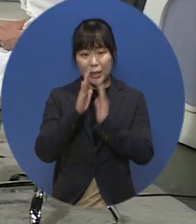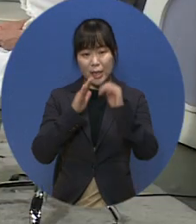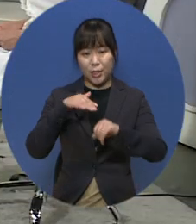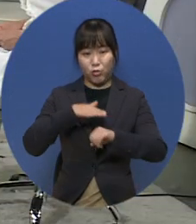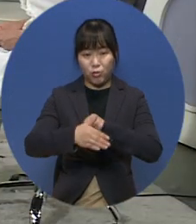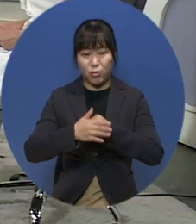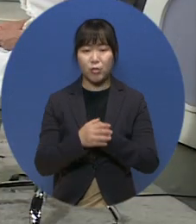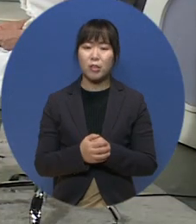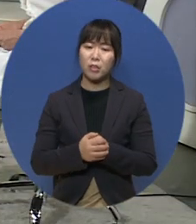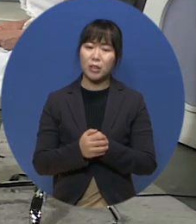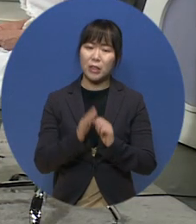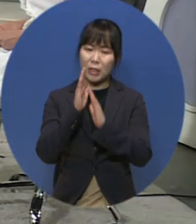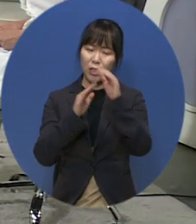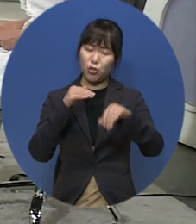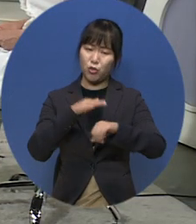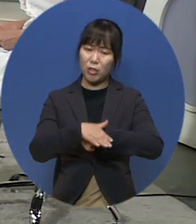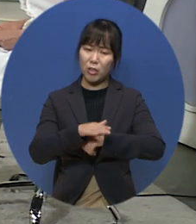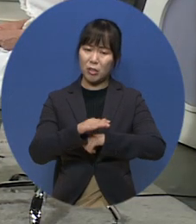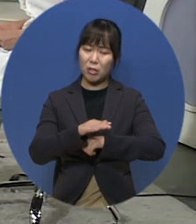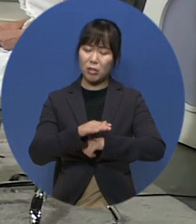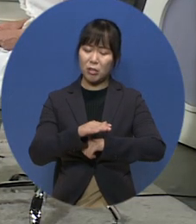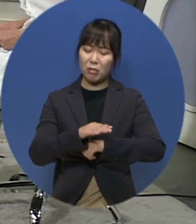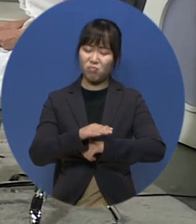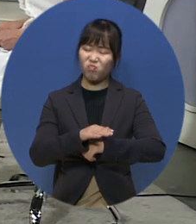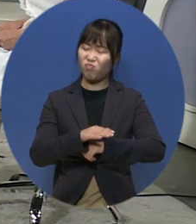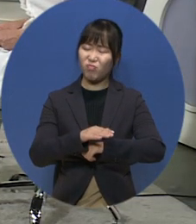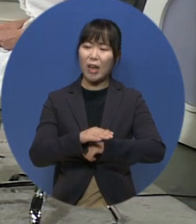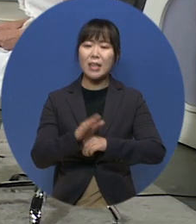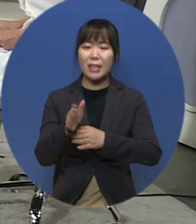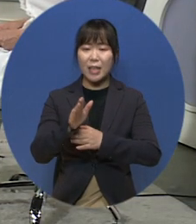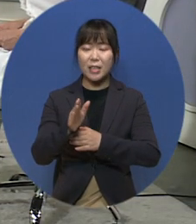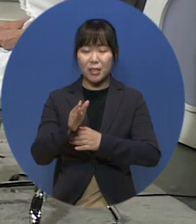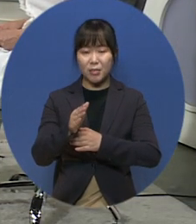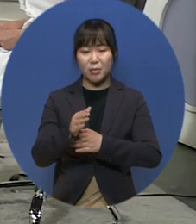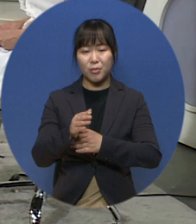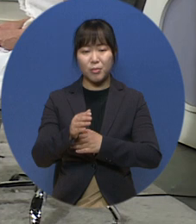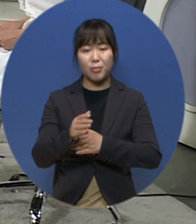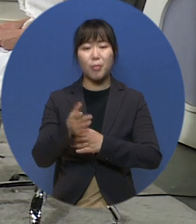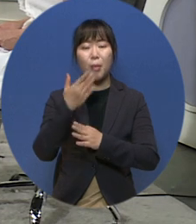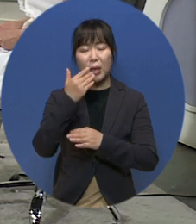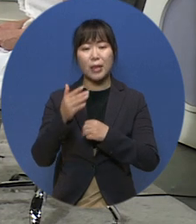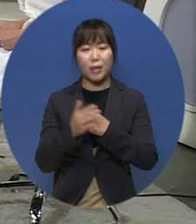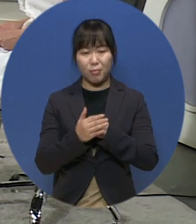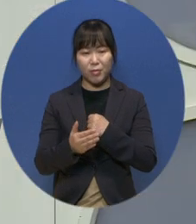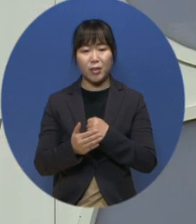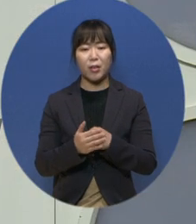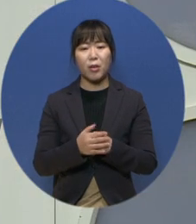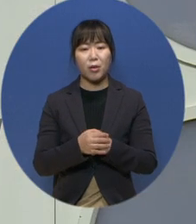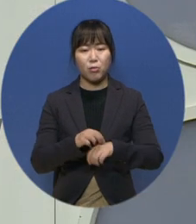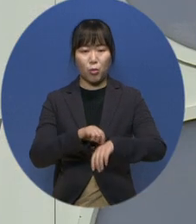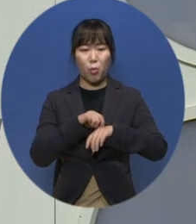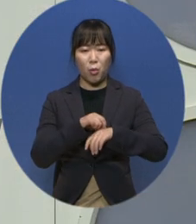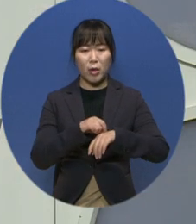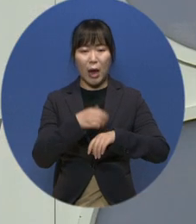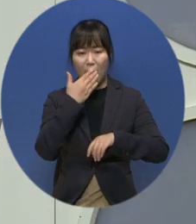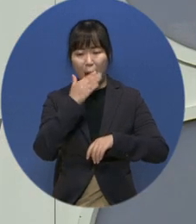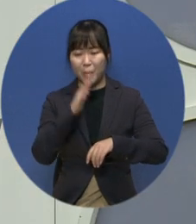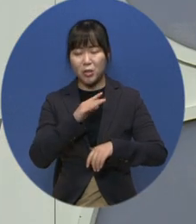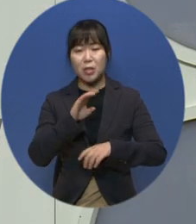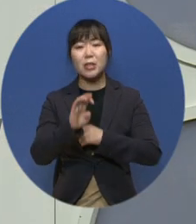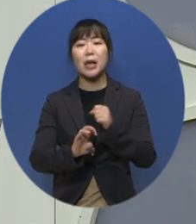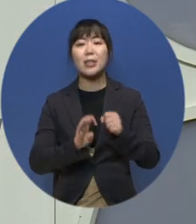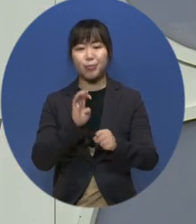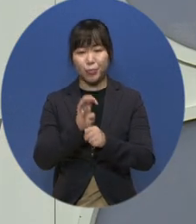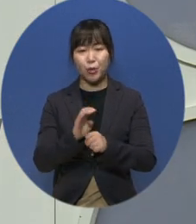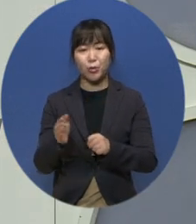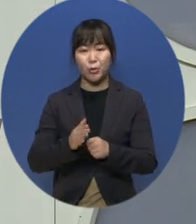예, 채식주의자라기보단 생선을 먹으니까 완전한 채식주의자는 아닌데 육류를 안 한 지도 벌써 한